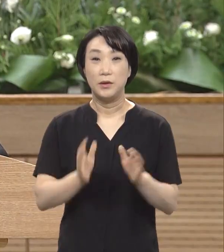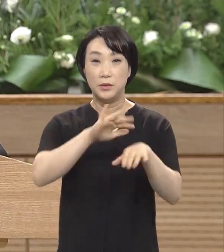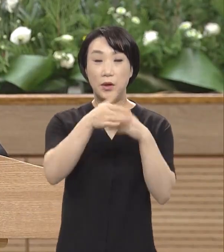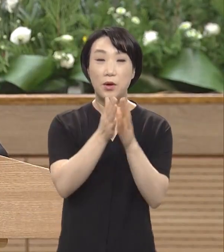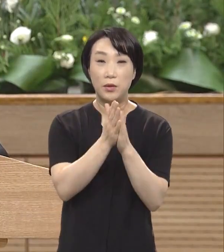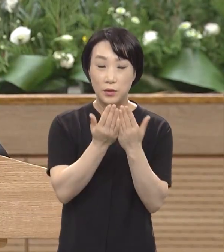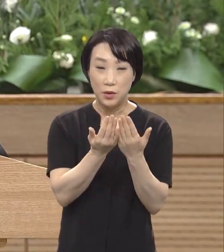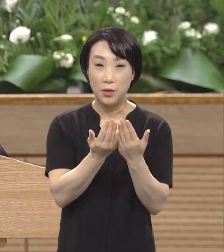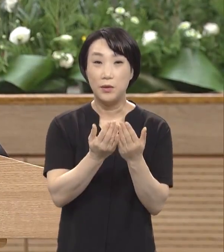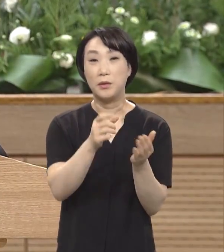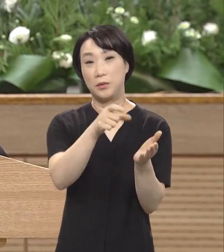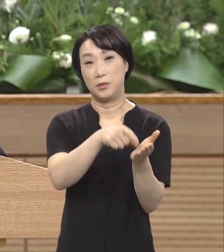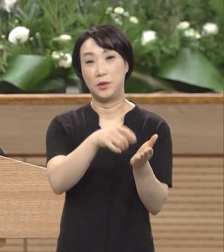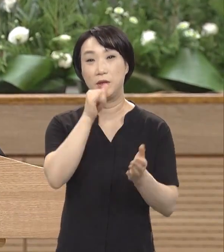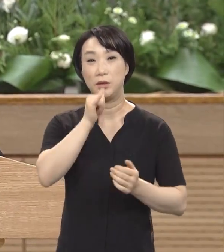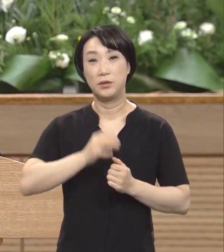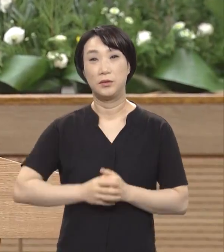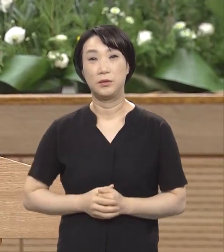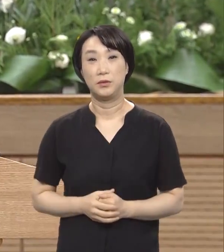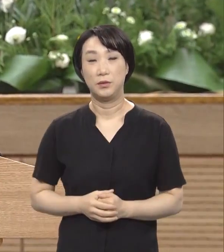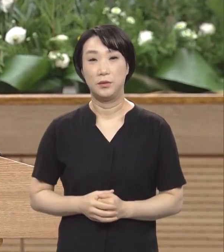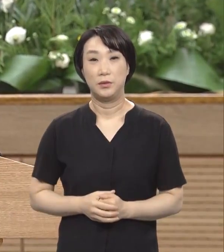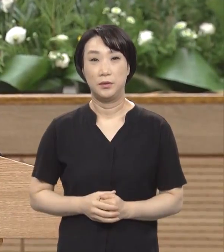12절에 말했어요.